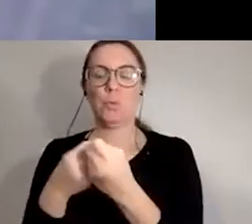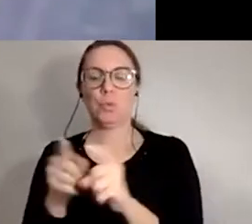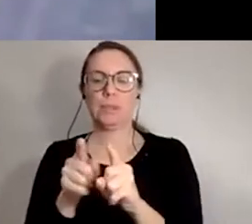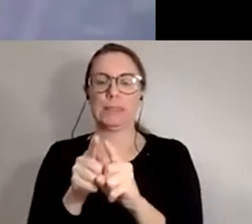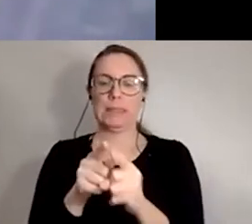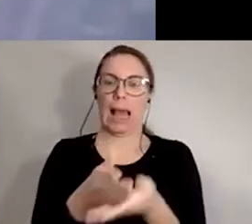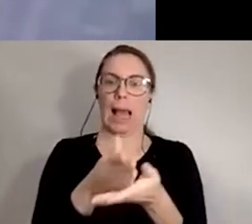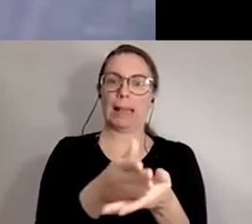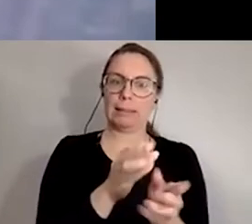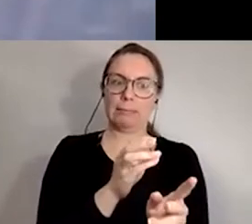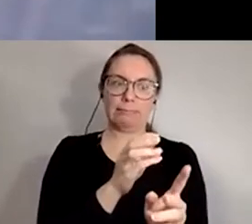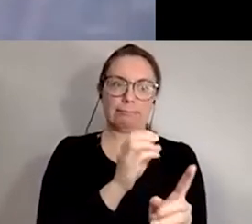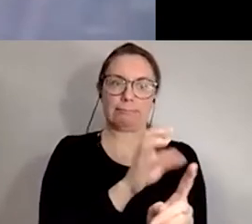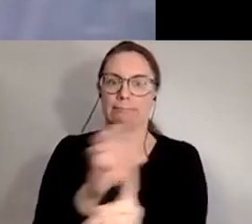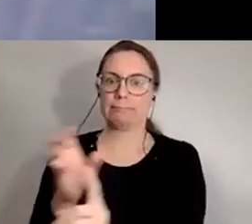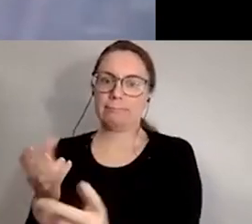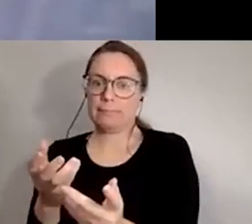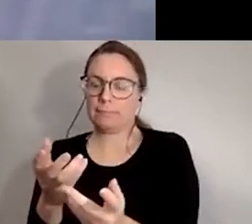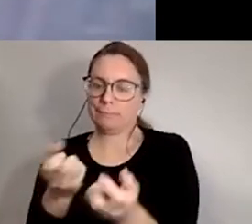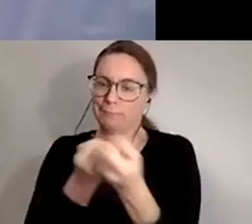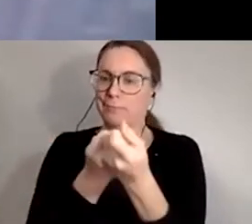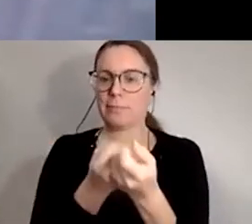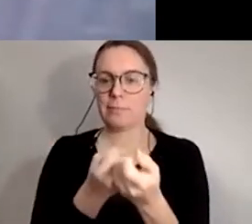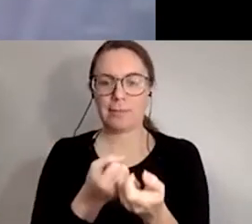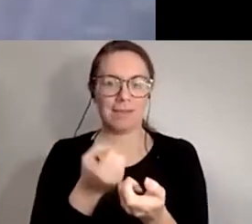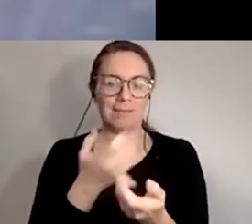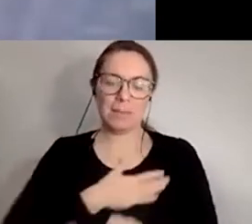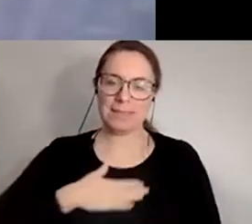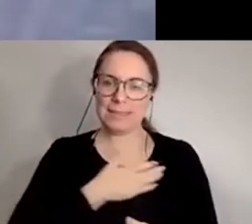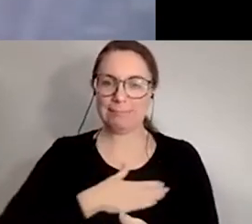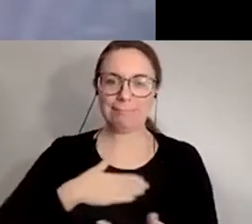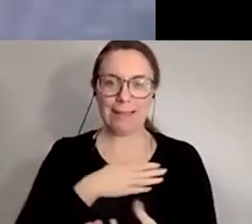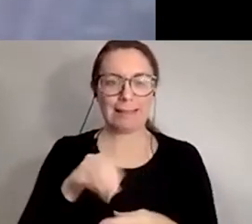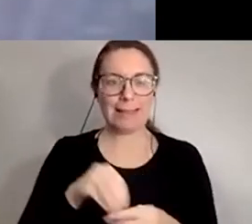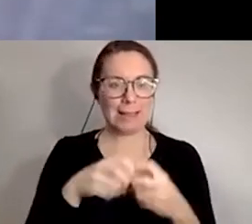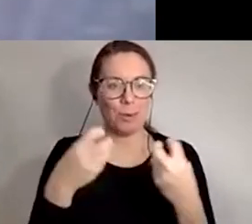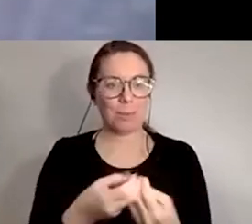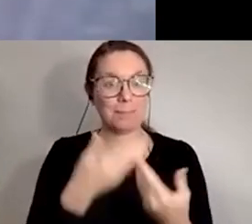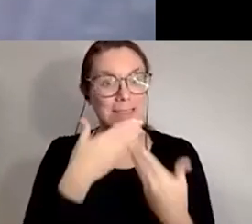plus grand plaisir à l'issue de cette table ronde. Merci beaucoup de votre invitation.